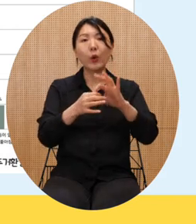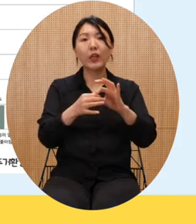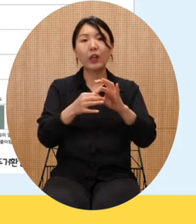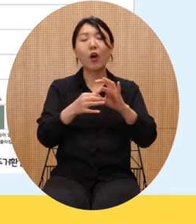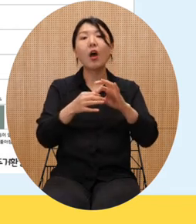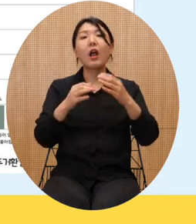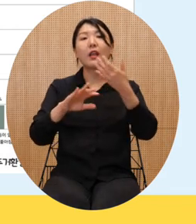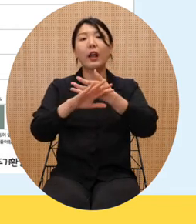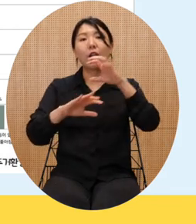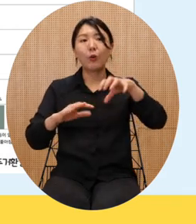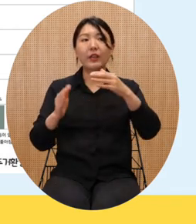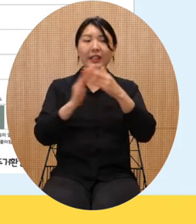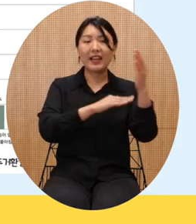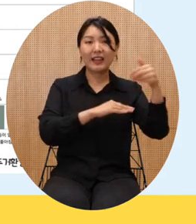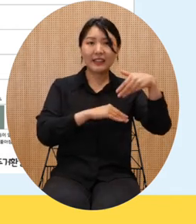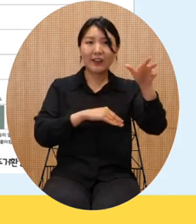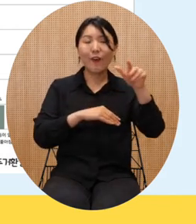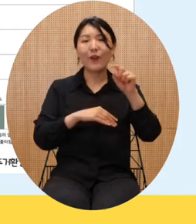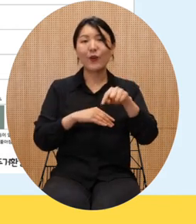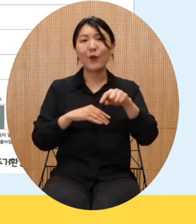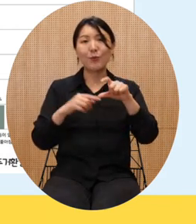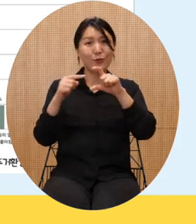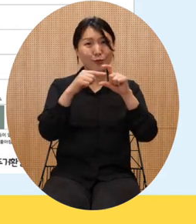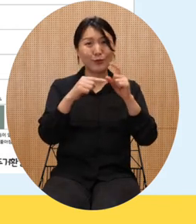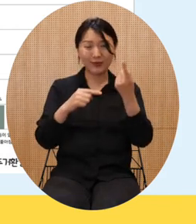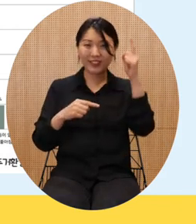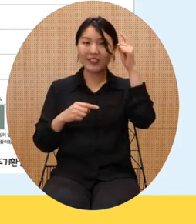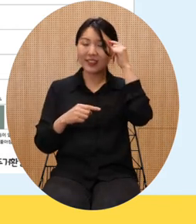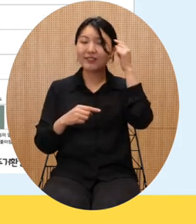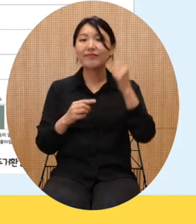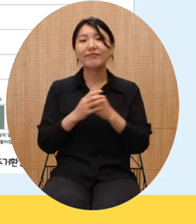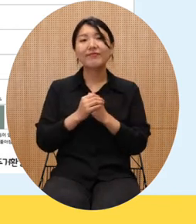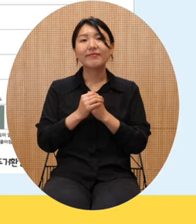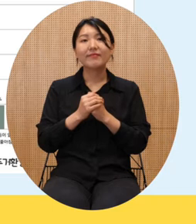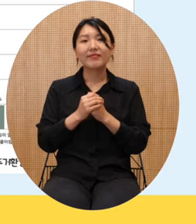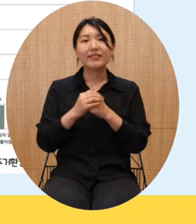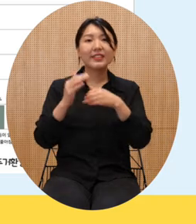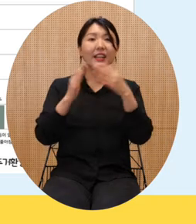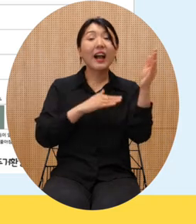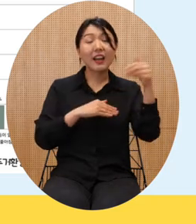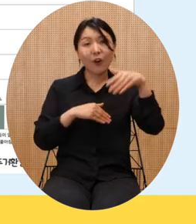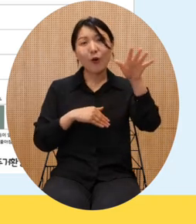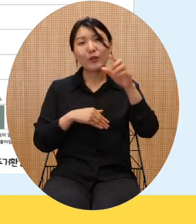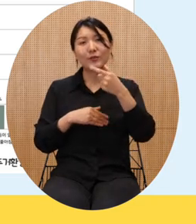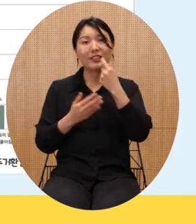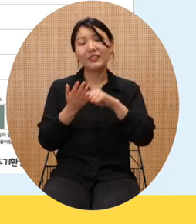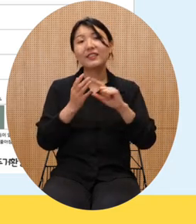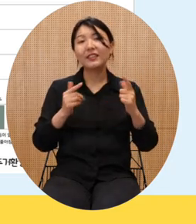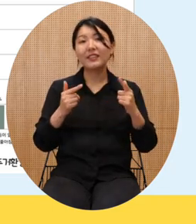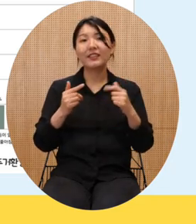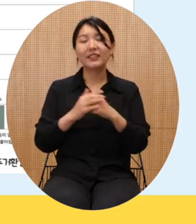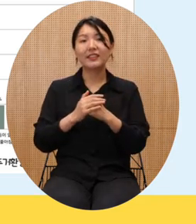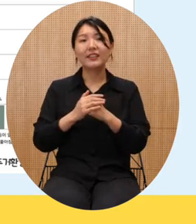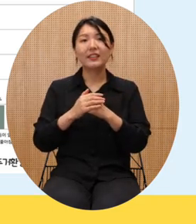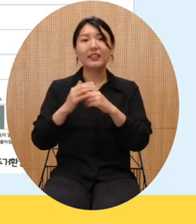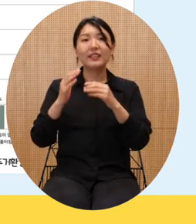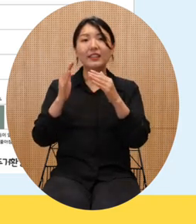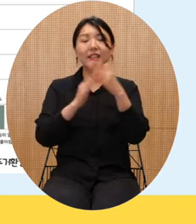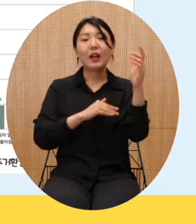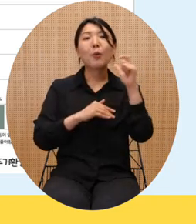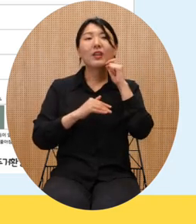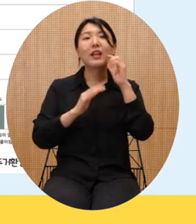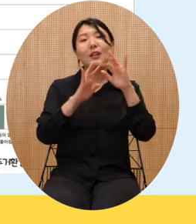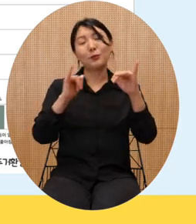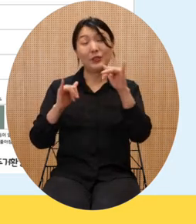26.4%는 시흥형 주거비 지원을 통해서 이미 이사하신 분입니다. 그러니까 상당히 사실은 높은 비율이라고 저는 판단하는데요. 이사라는 게